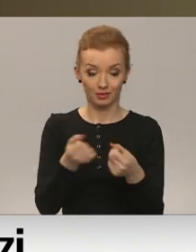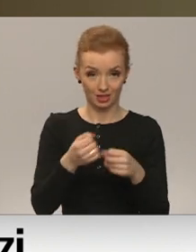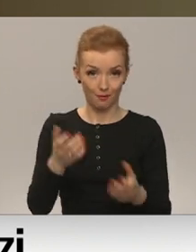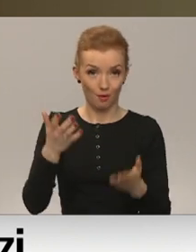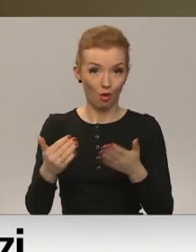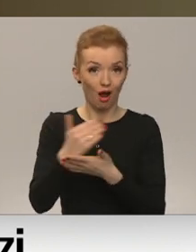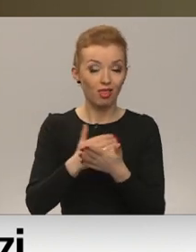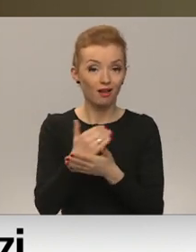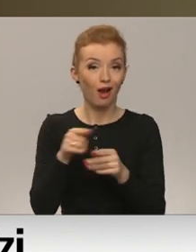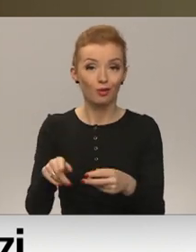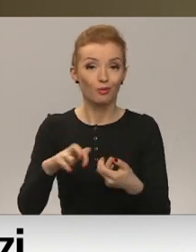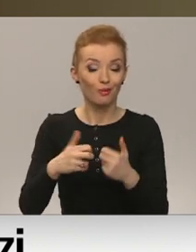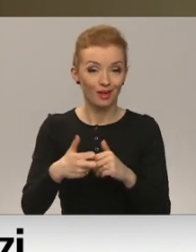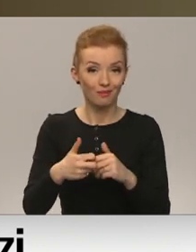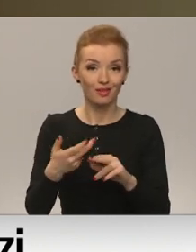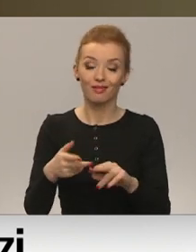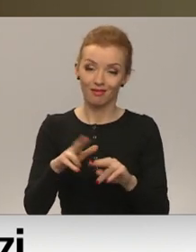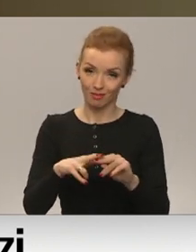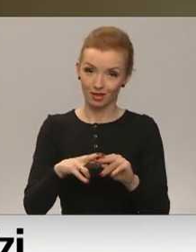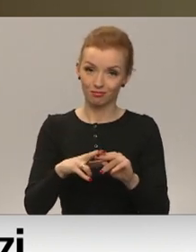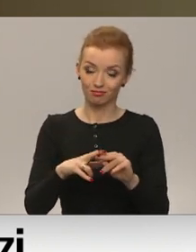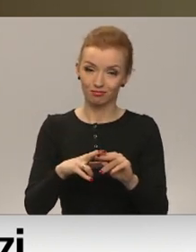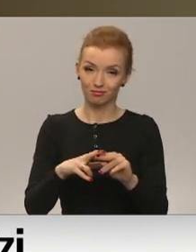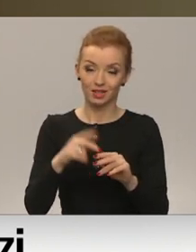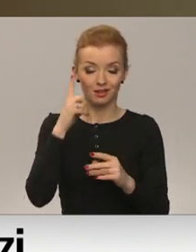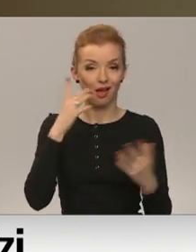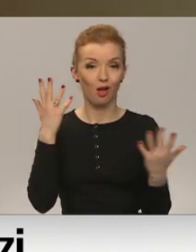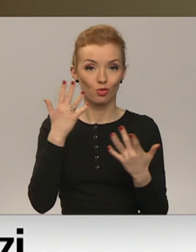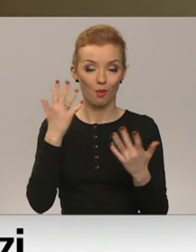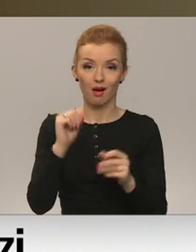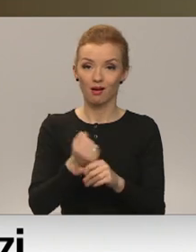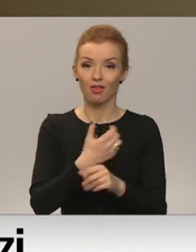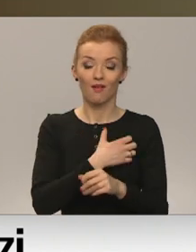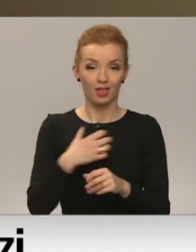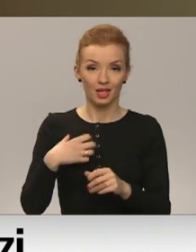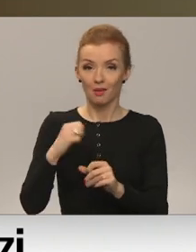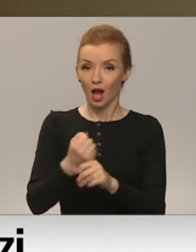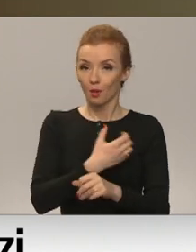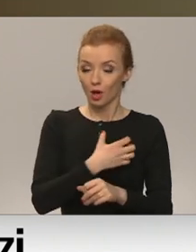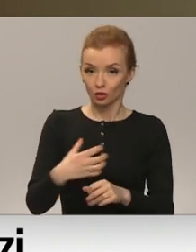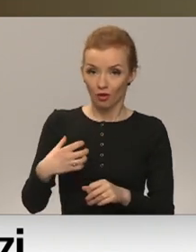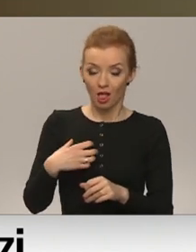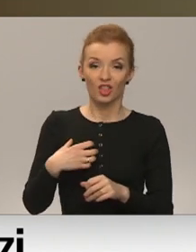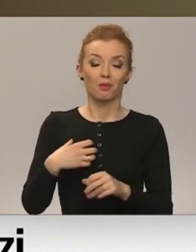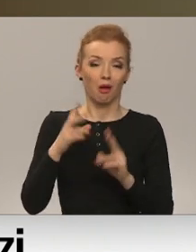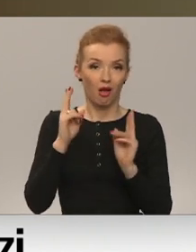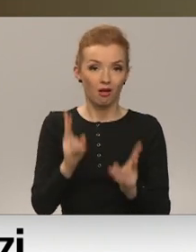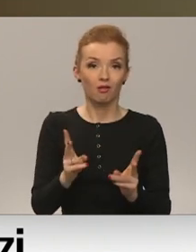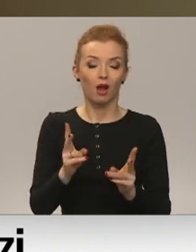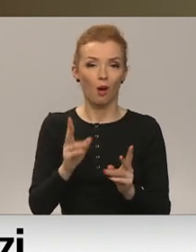nevar atkārtoties. Tāpēc varbūt arī jādomā gan valdībai, gan pašvaldībām, kā